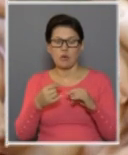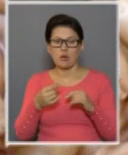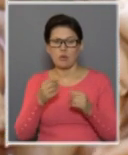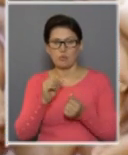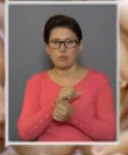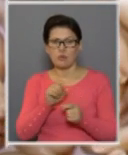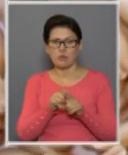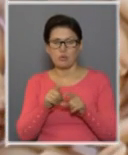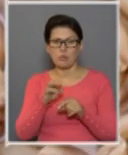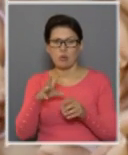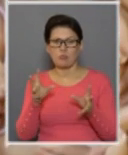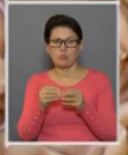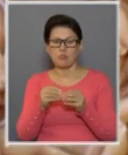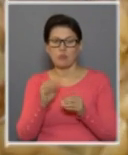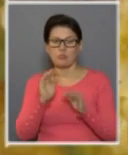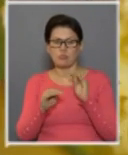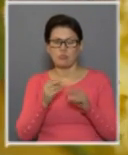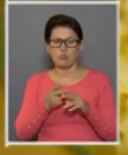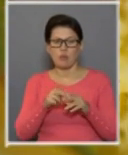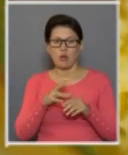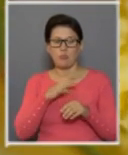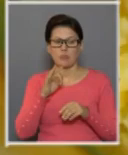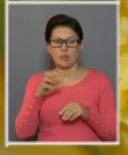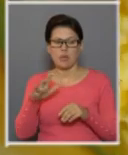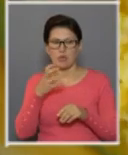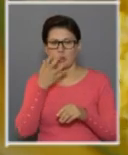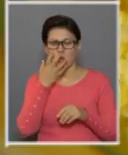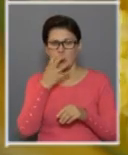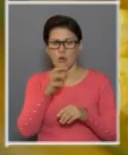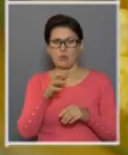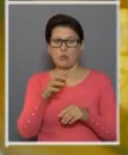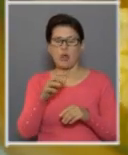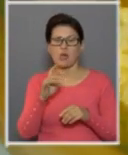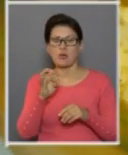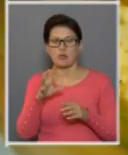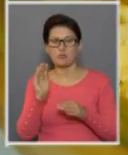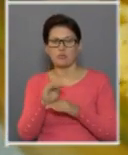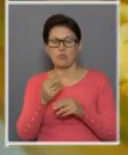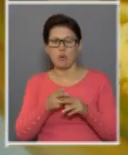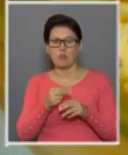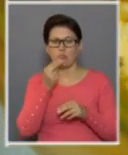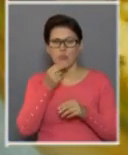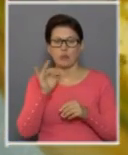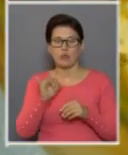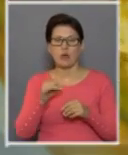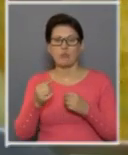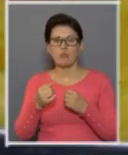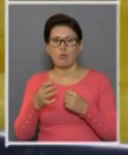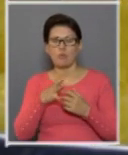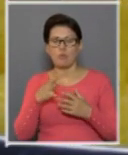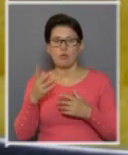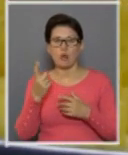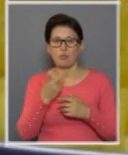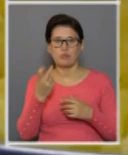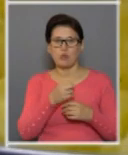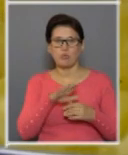кепкен жемістер не балмен безендірген жөн. Бидайдан жылы айранға шылаған пайдалы. Егер дәл осы тағамдармен әлденетін болсаңыз, 2